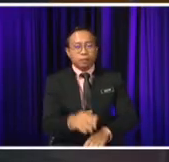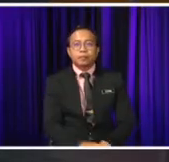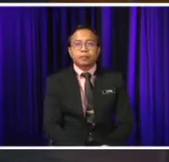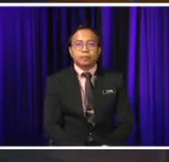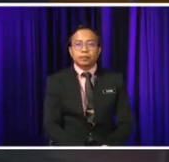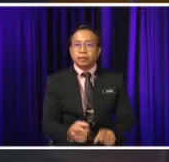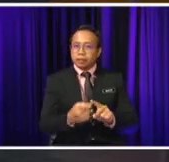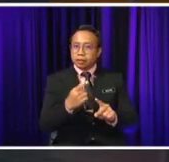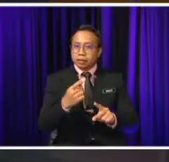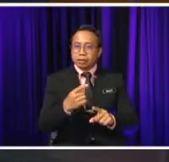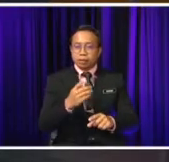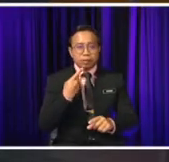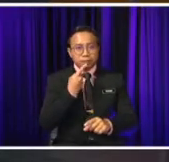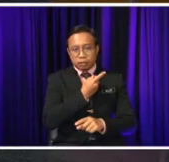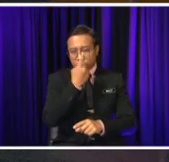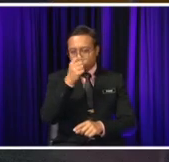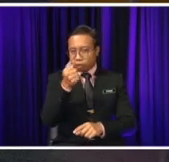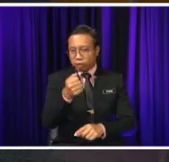Kami adalah